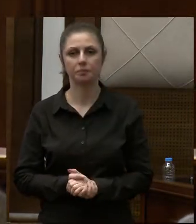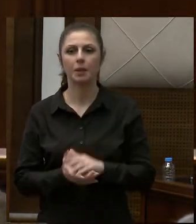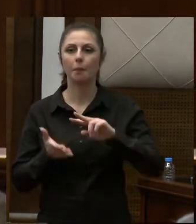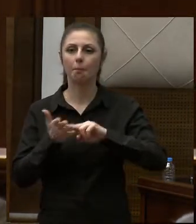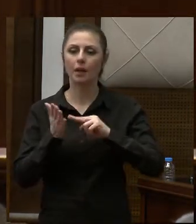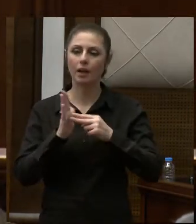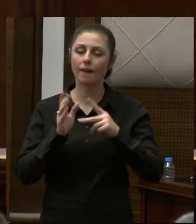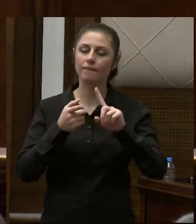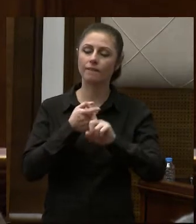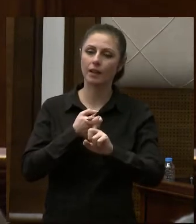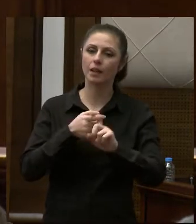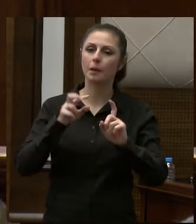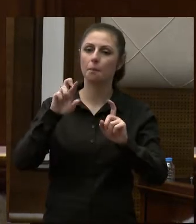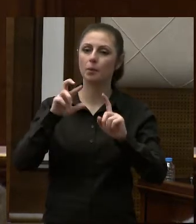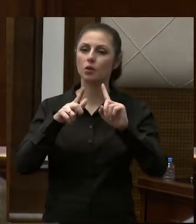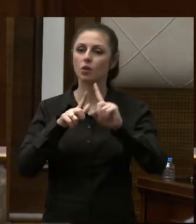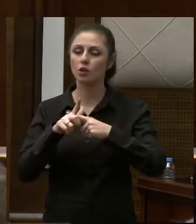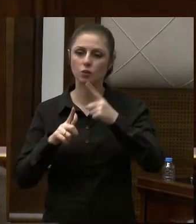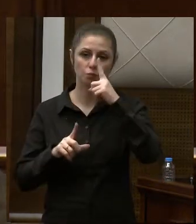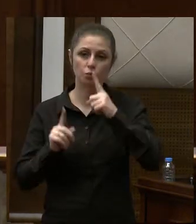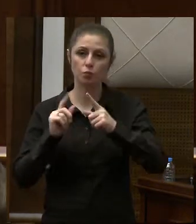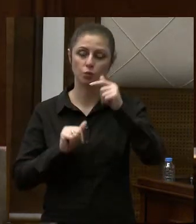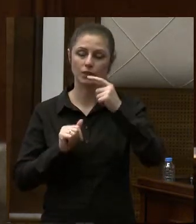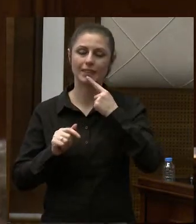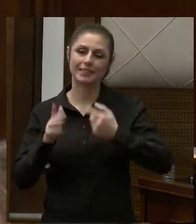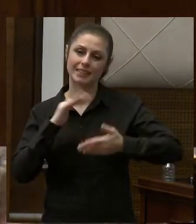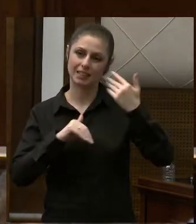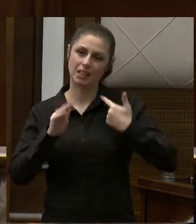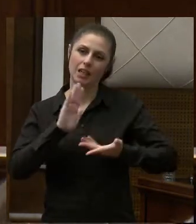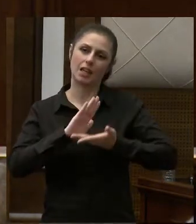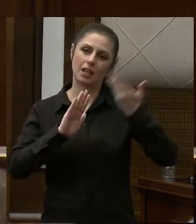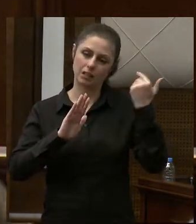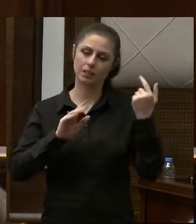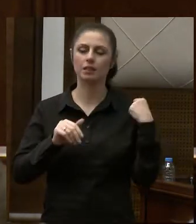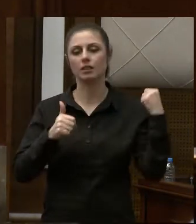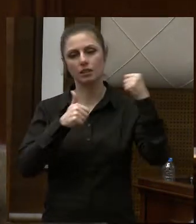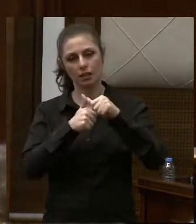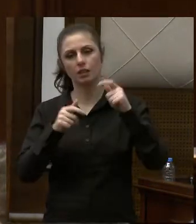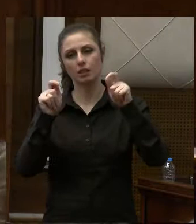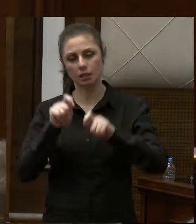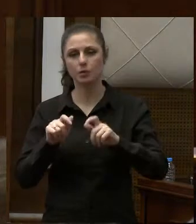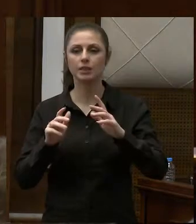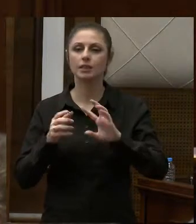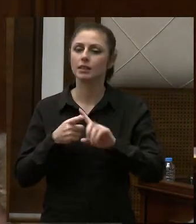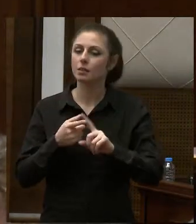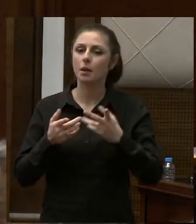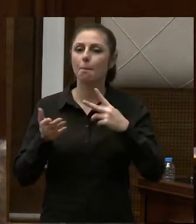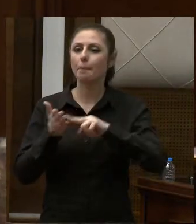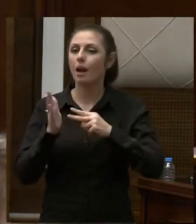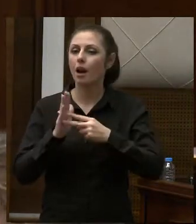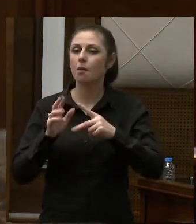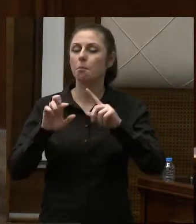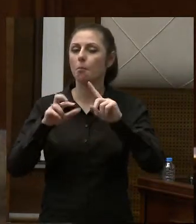Plan ve Proje Müdürlüğü'nün Plan ve Proje Müdürlüğü'nü geçen sene kaldırdık, bu sene tekrar kuruyoruz arkadaşlar. Çünkü Plan ve Proje